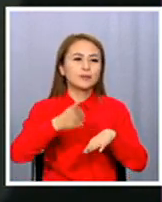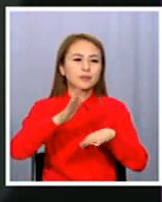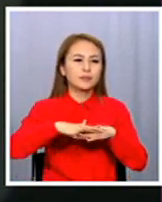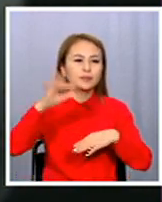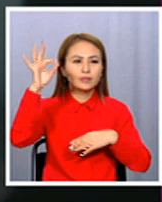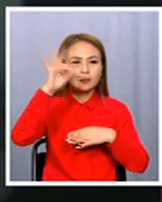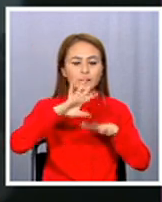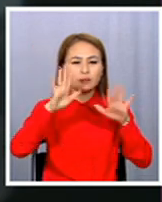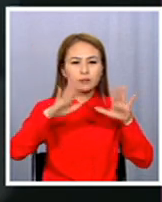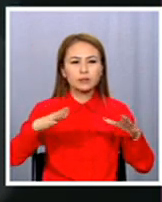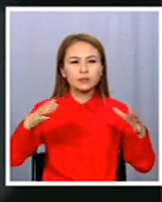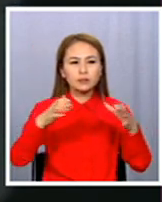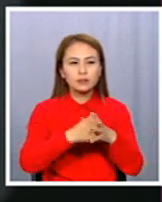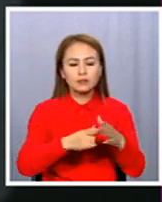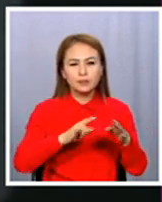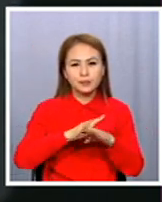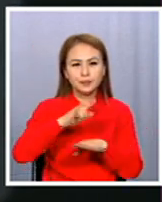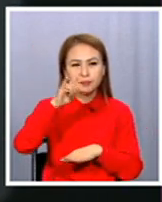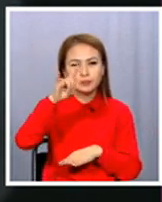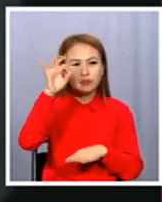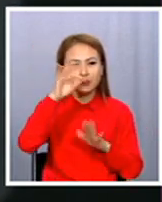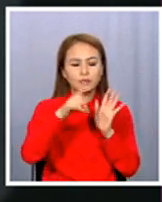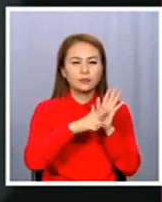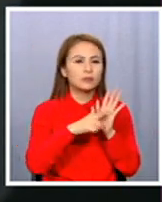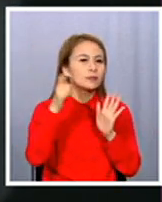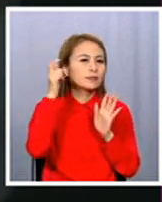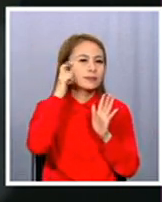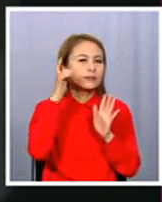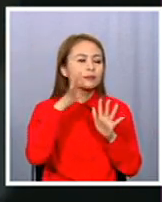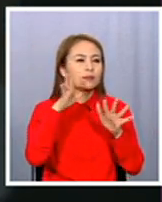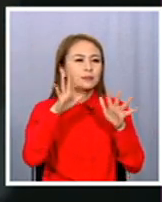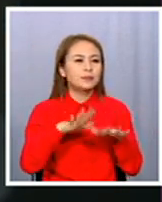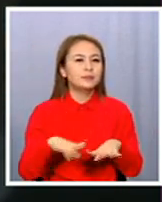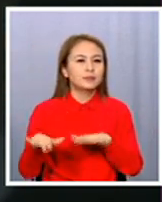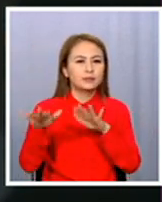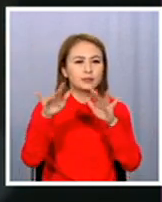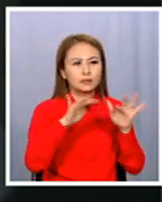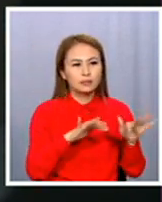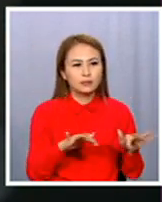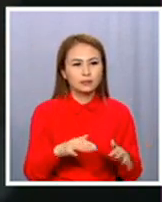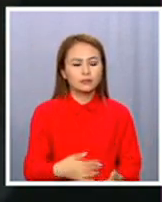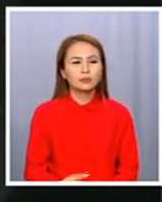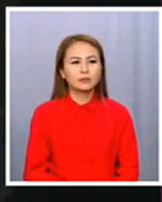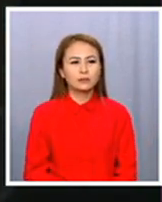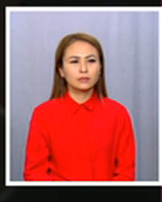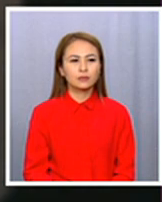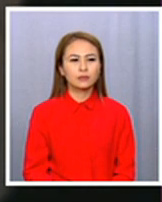округте әскери ұшқыш ретінде 7 жыл әуе кеңістігін шарлайды.